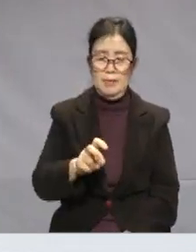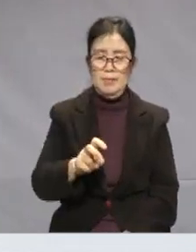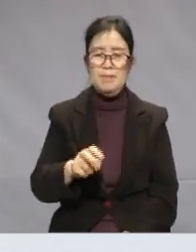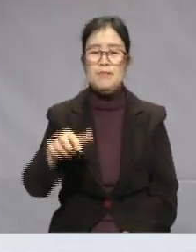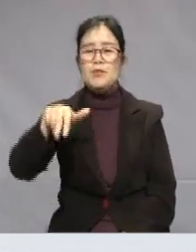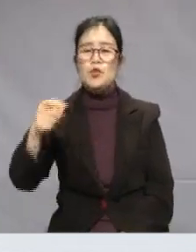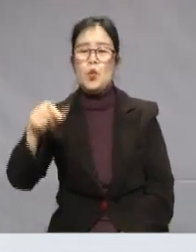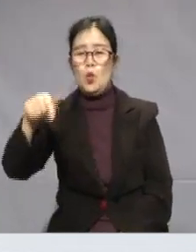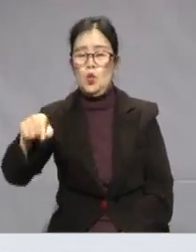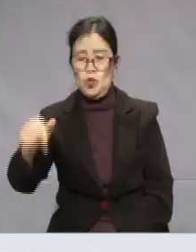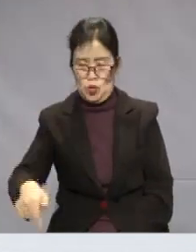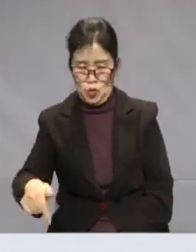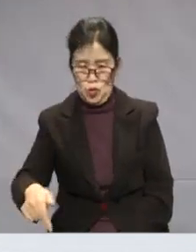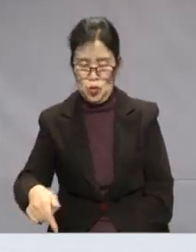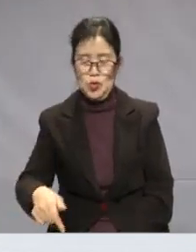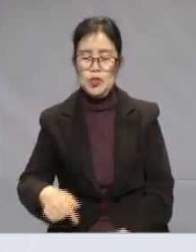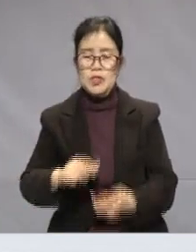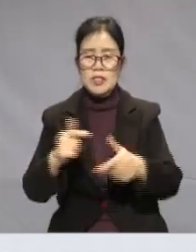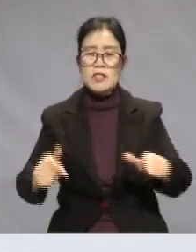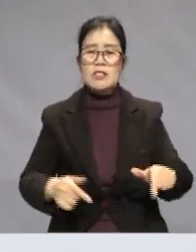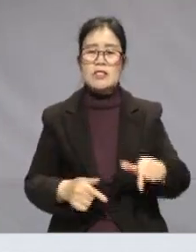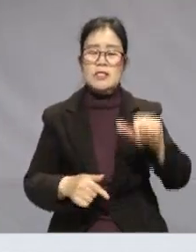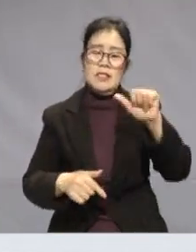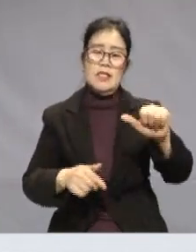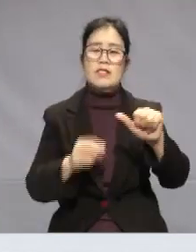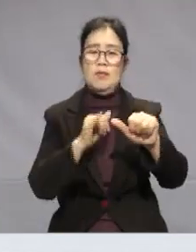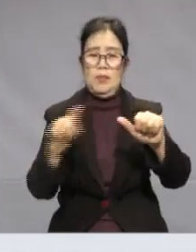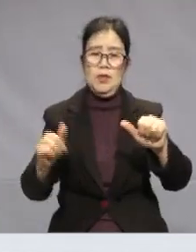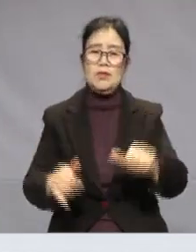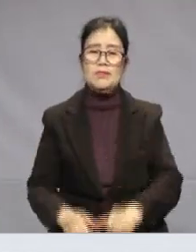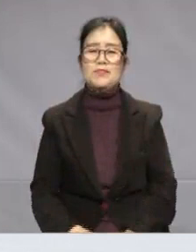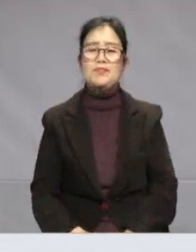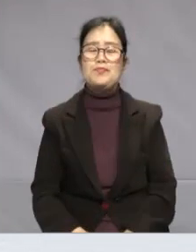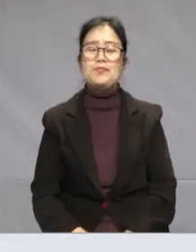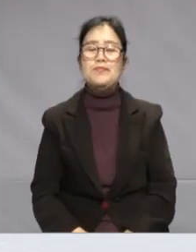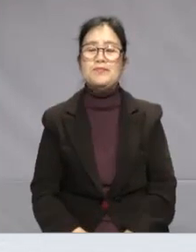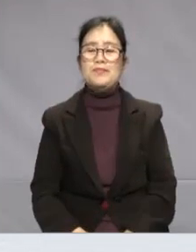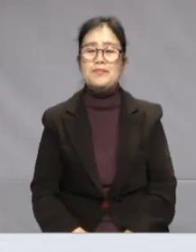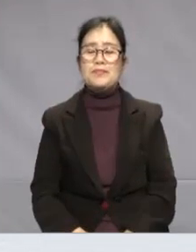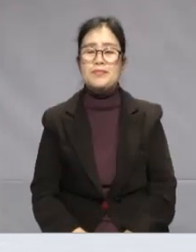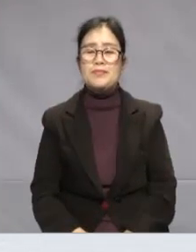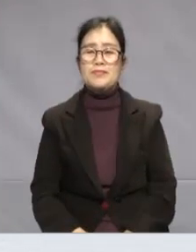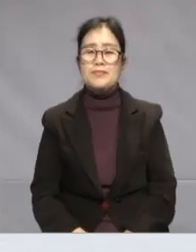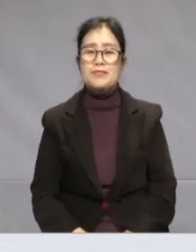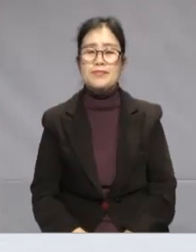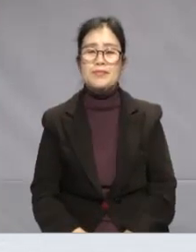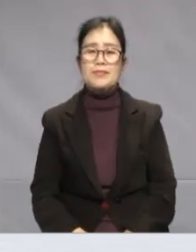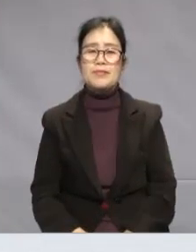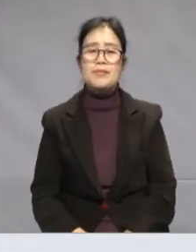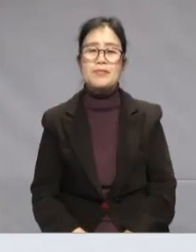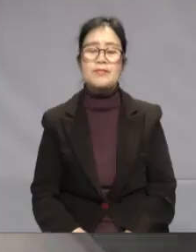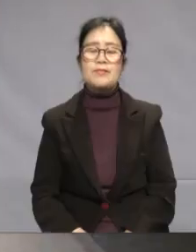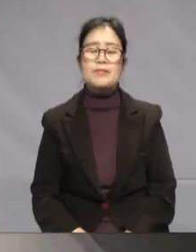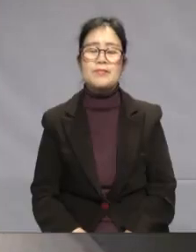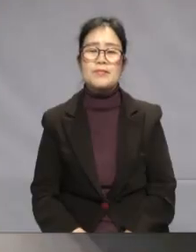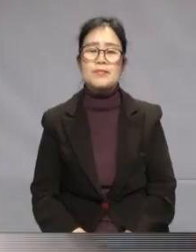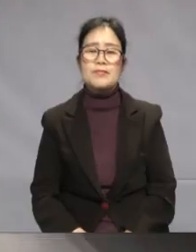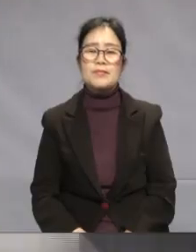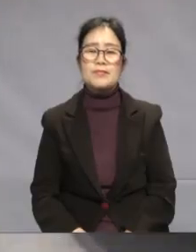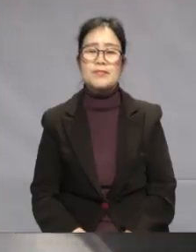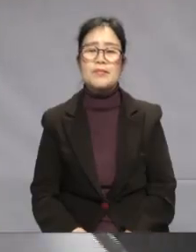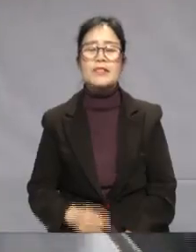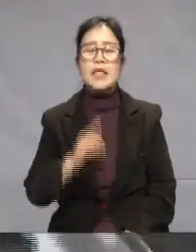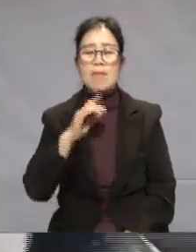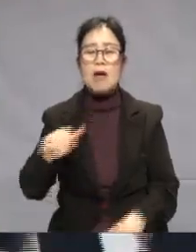전 수석, 이광철 전 민정비서관과 송 전 시장, 송병기 전 부시장 등 5명입니다.